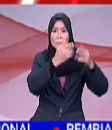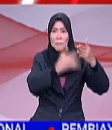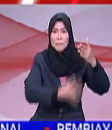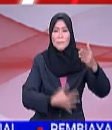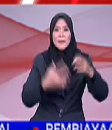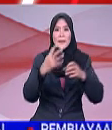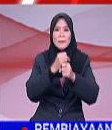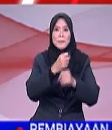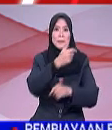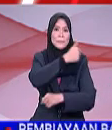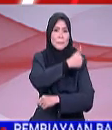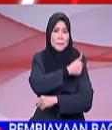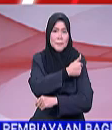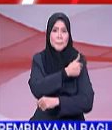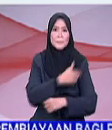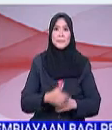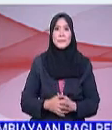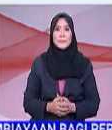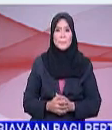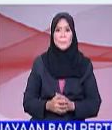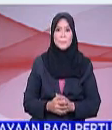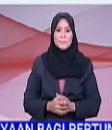mendapat suntikan vaksin.